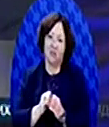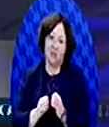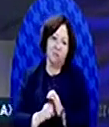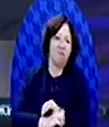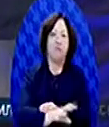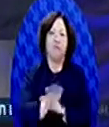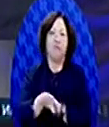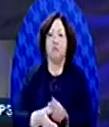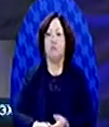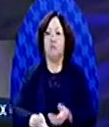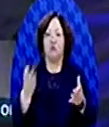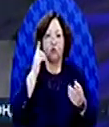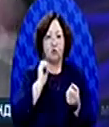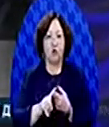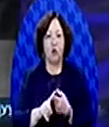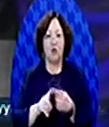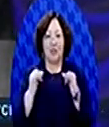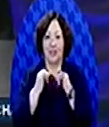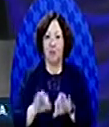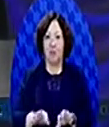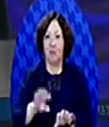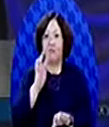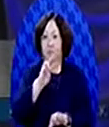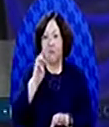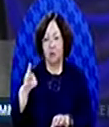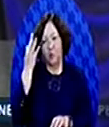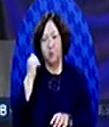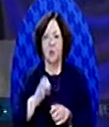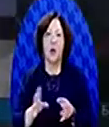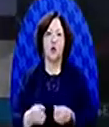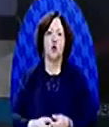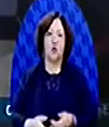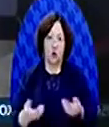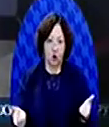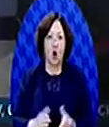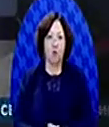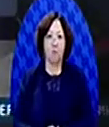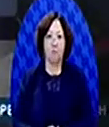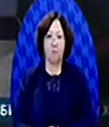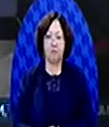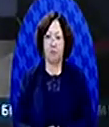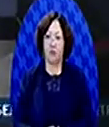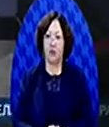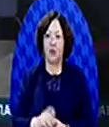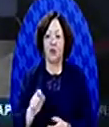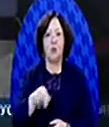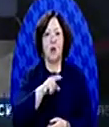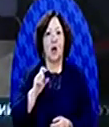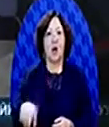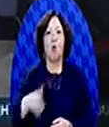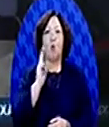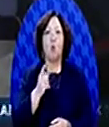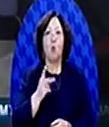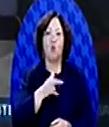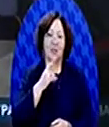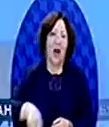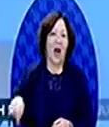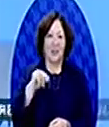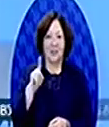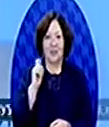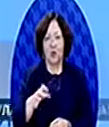зорилготой цахим хуудсыг бид удахгүй та бүхэнд танилцуулнаа. Энэ програм нь үг үсгийн алдаа засахаас илүү